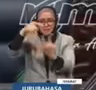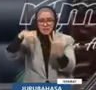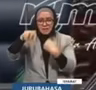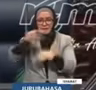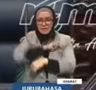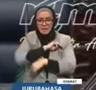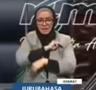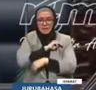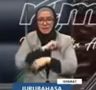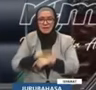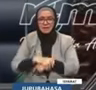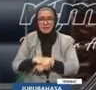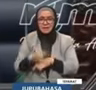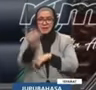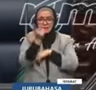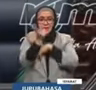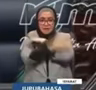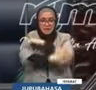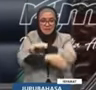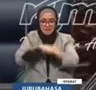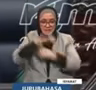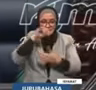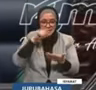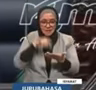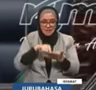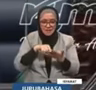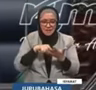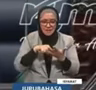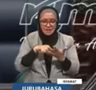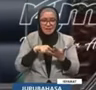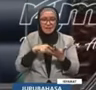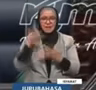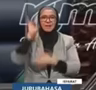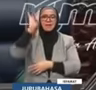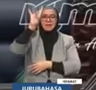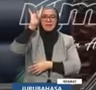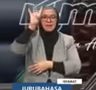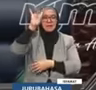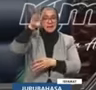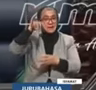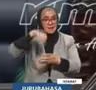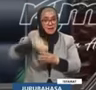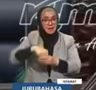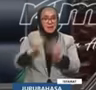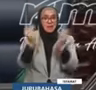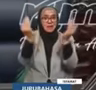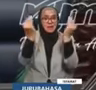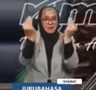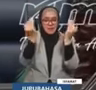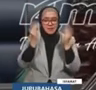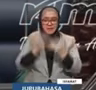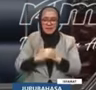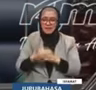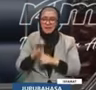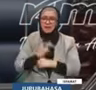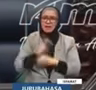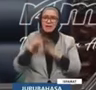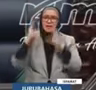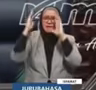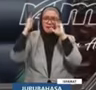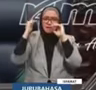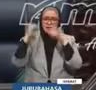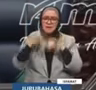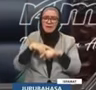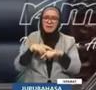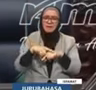3 menteri ini dan insya allah termasuk juga Brunei Saya harap bahwa agency agensi